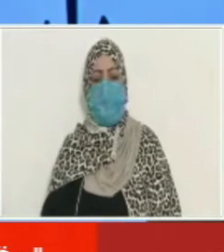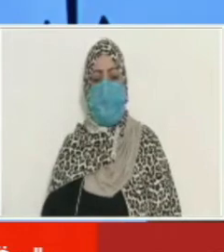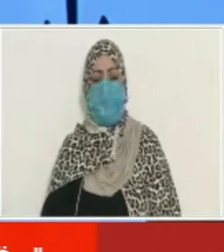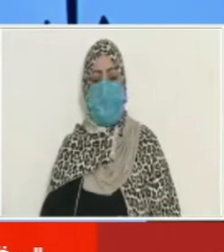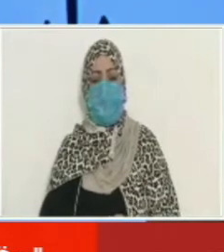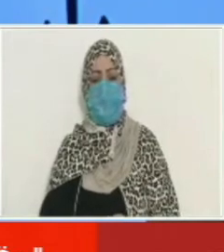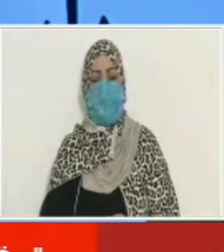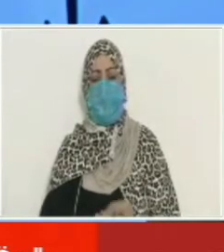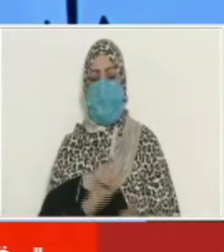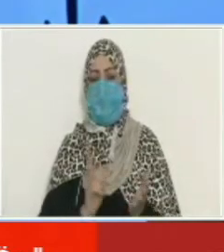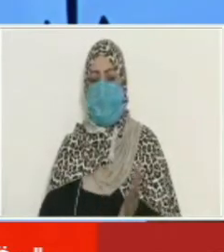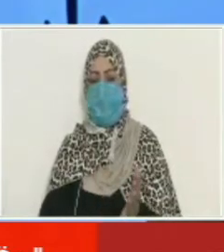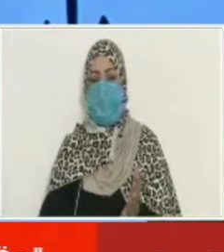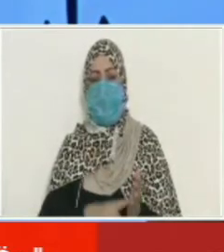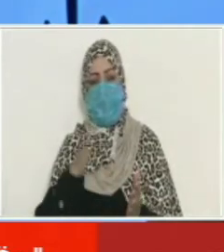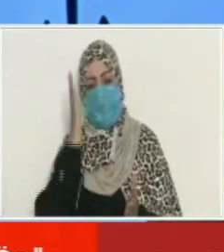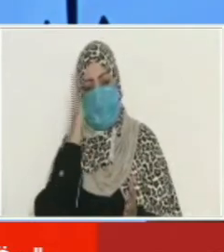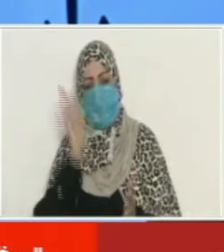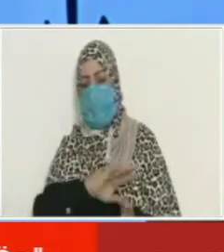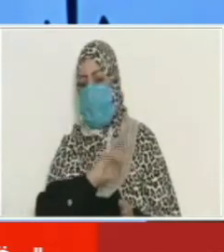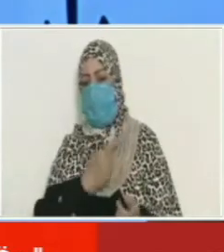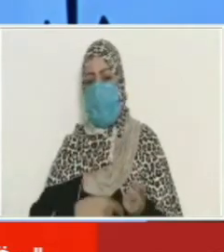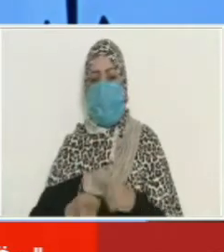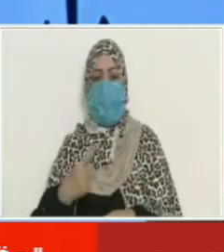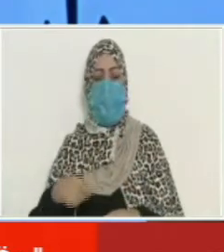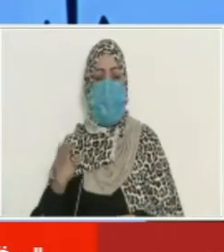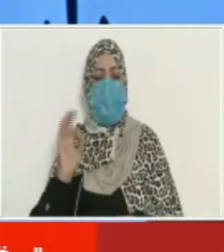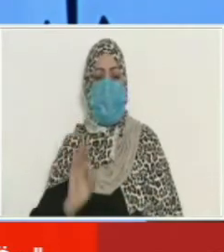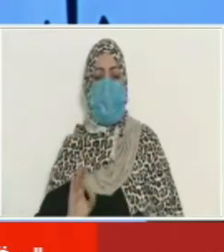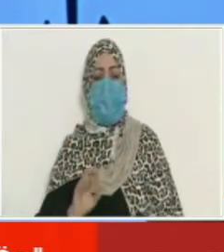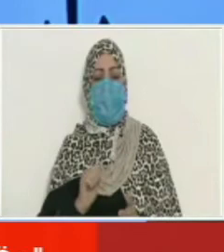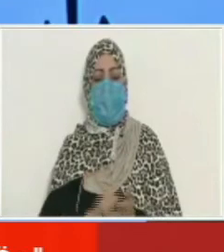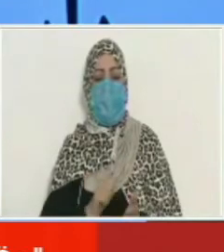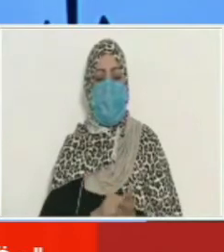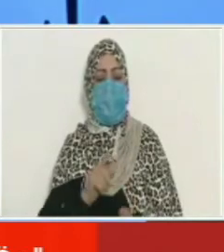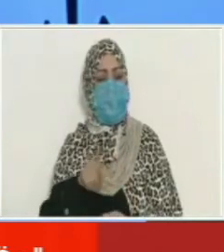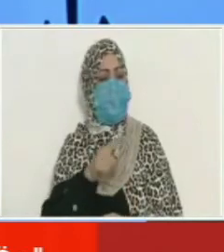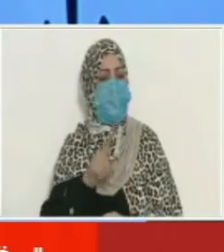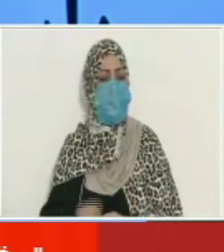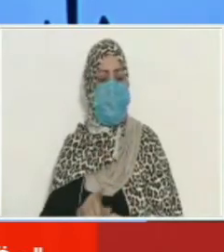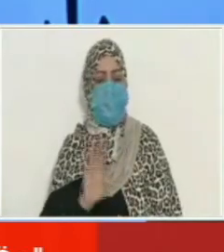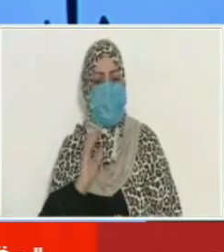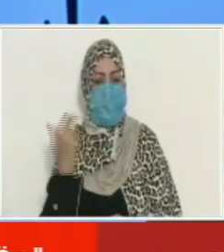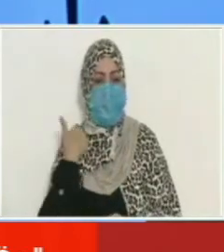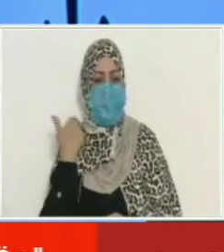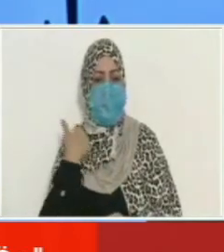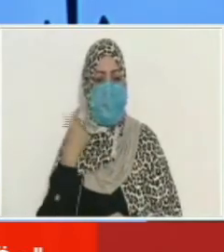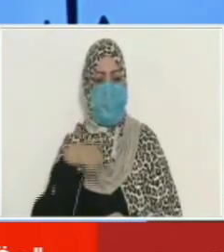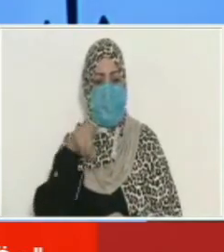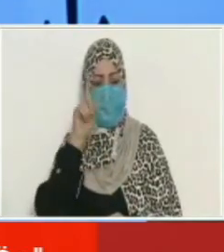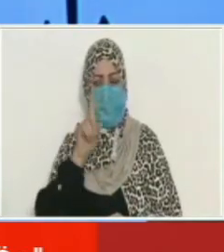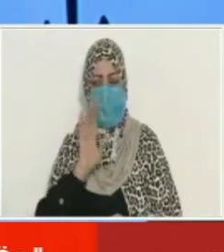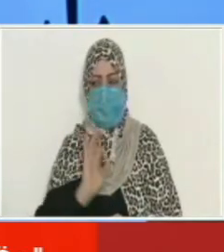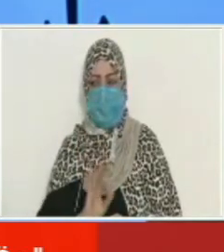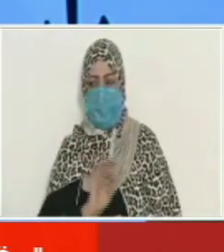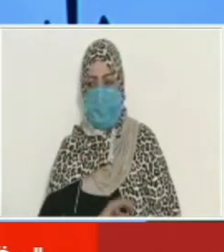المغصوبه، يعني جبرا وقصرا عن صاحبها دون وجه حق ولا حق لهم فيه. ولا